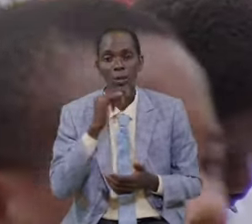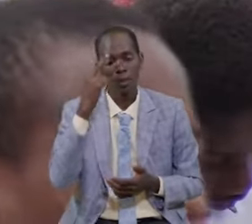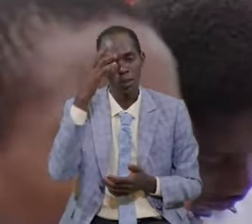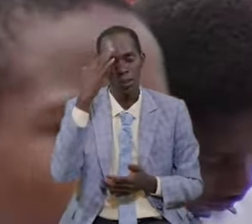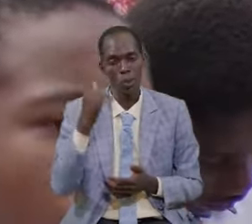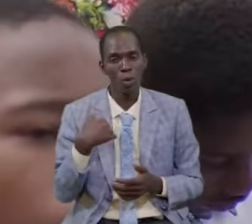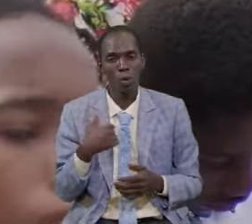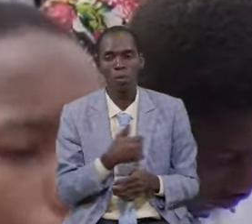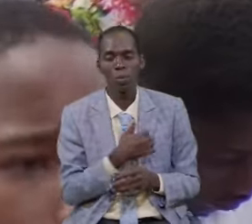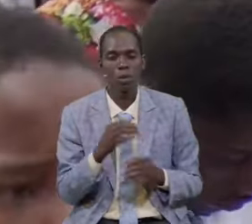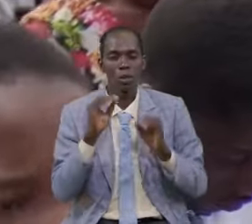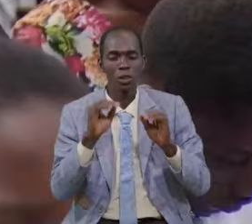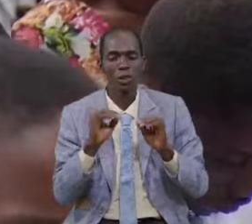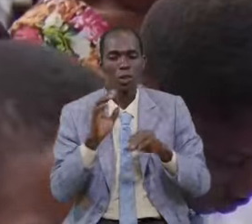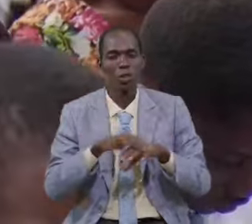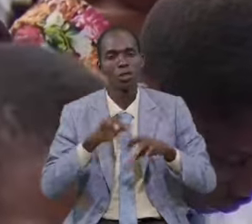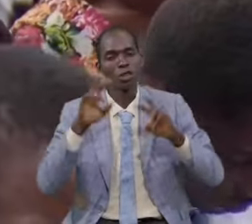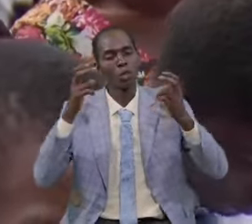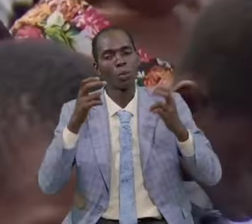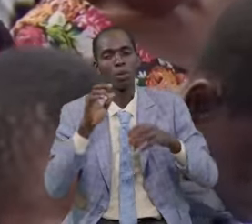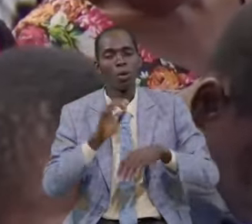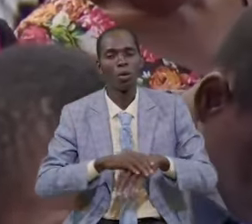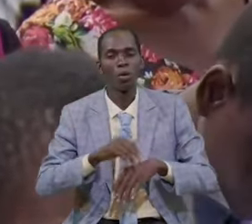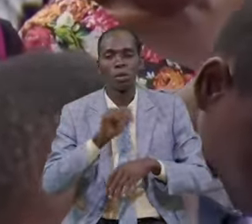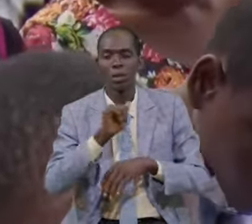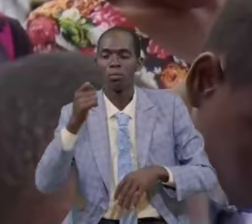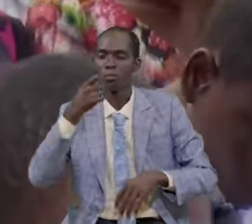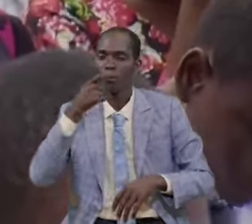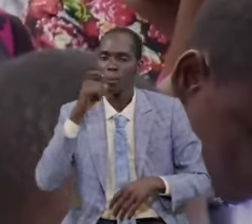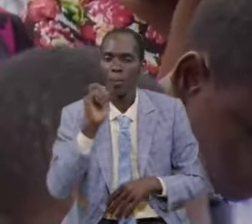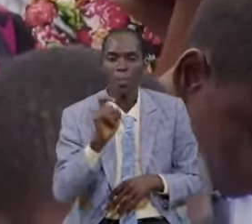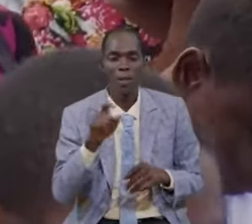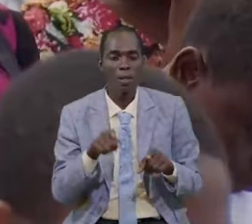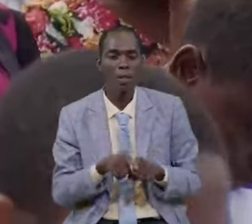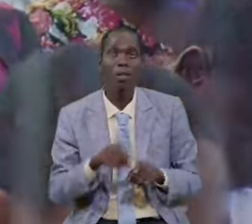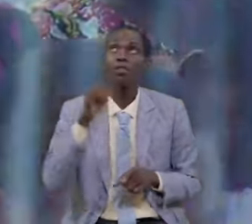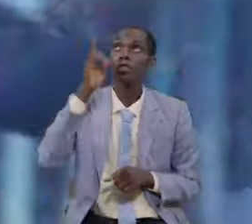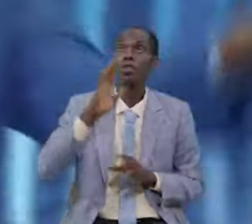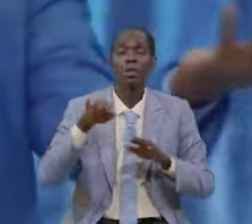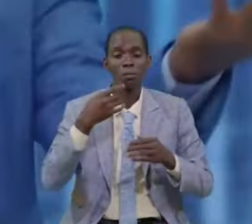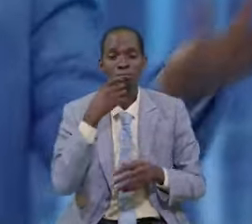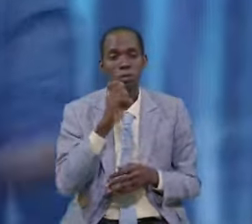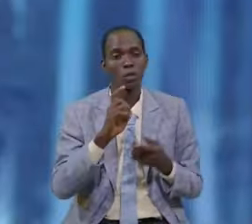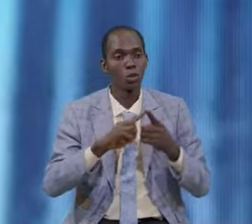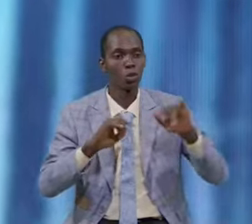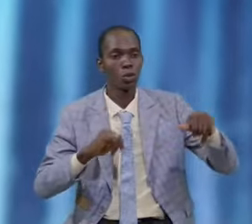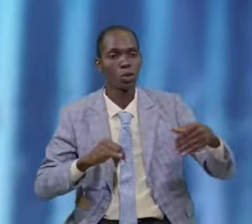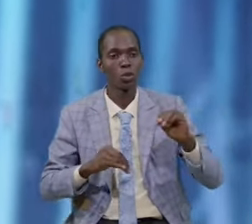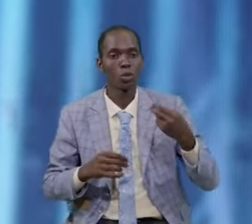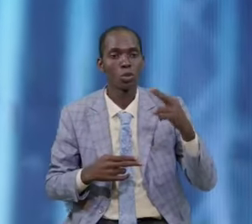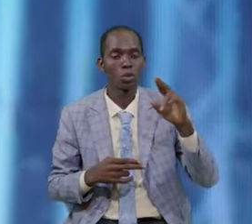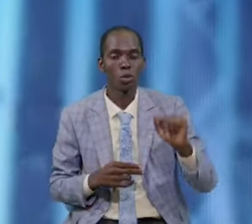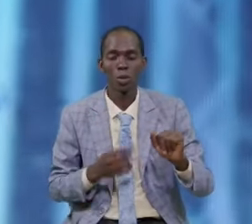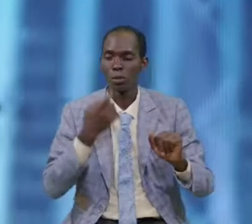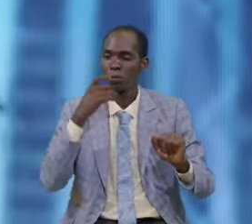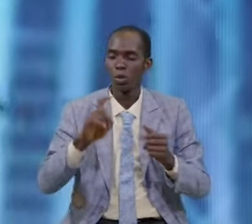la charge. Et comme il donna la charge, l'ordre à Josué, il donna la charge à d'autres personnes. Ton moment est